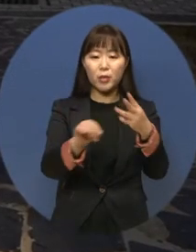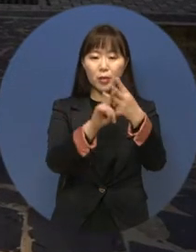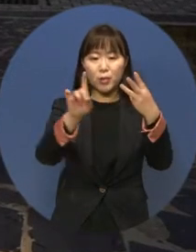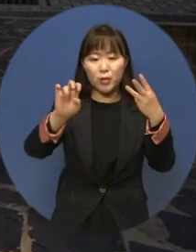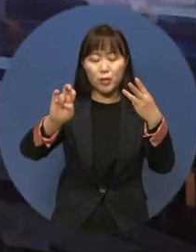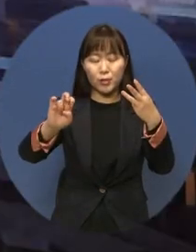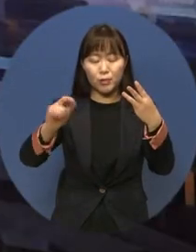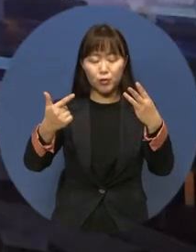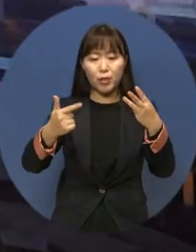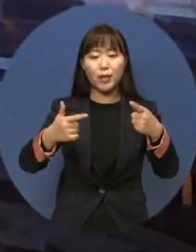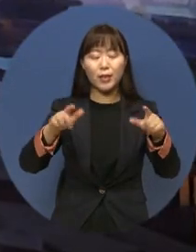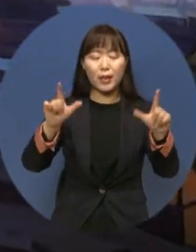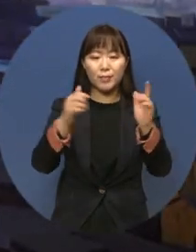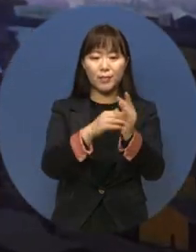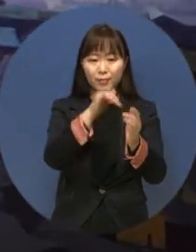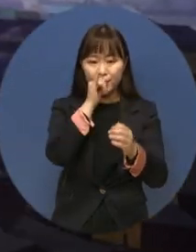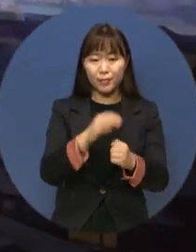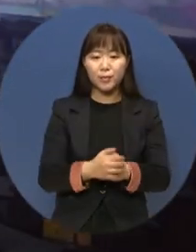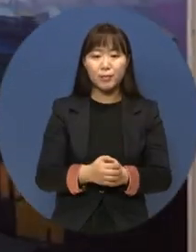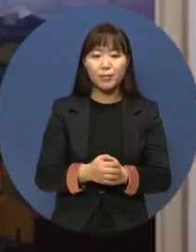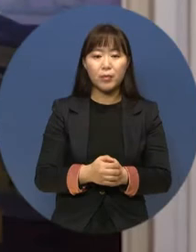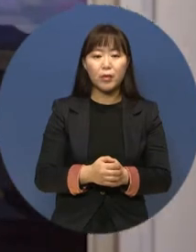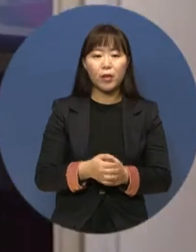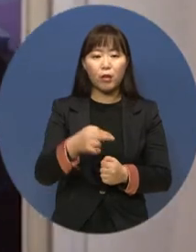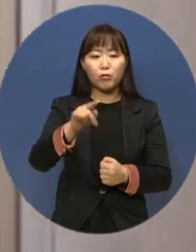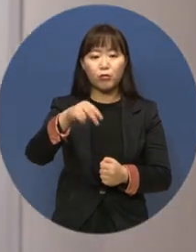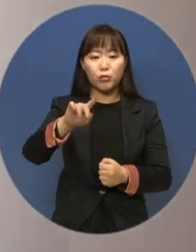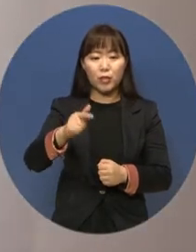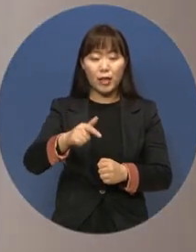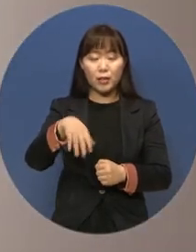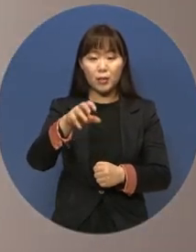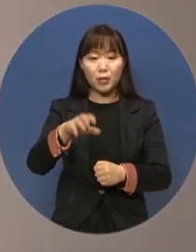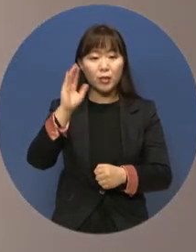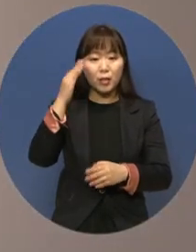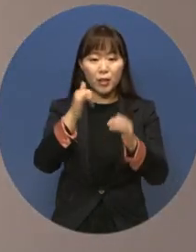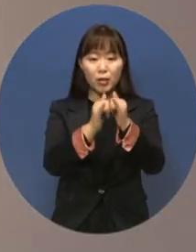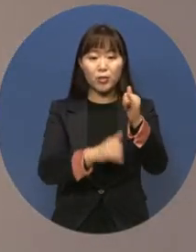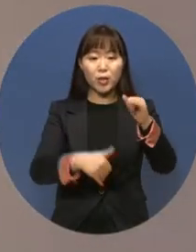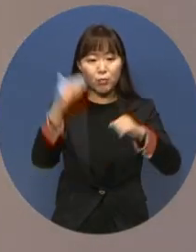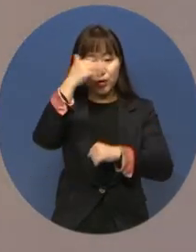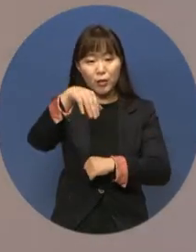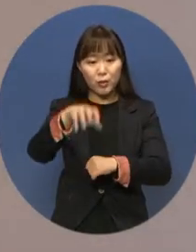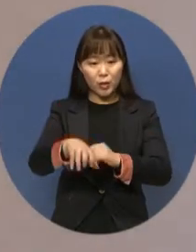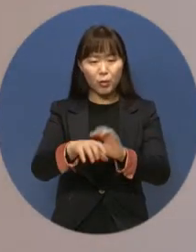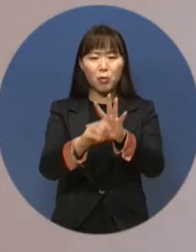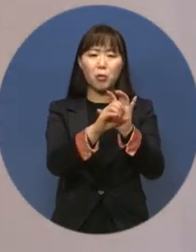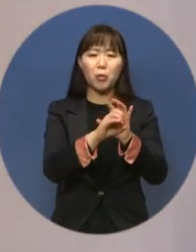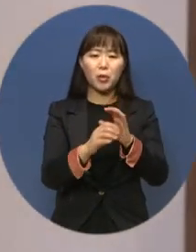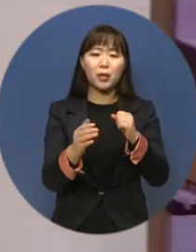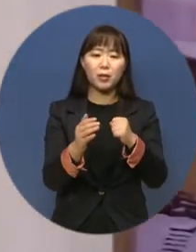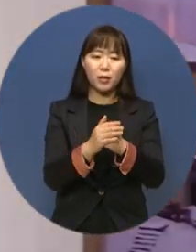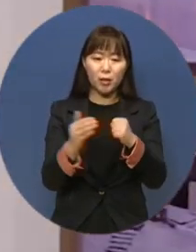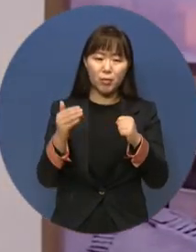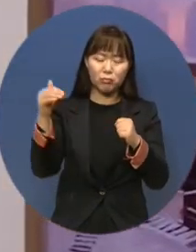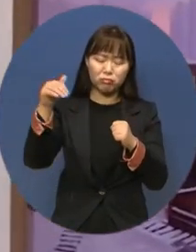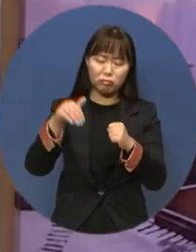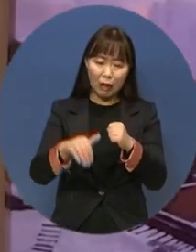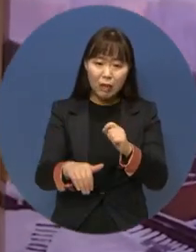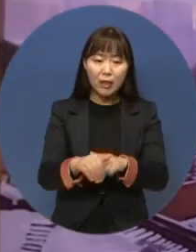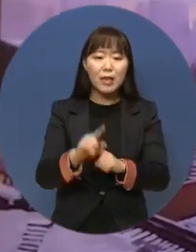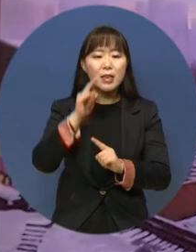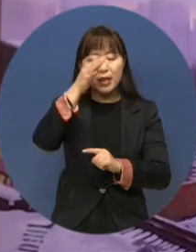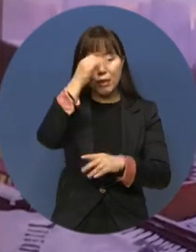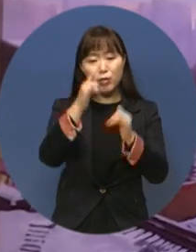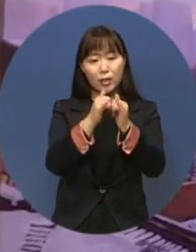진행됩니다. 전라북도 군산시 근대문화역사박물관에서는 코로나19로 인해서 침체된 군산 지역의